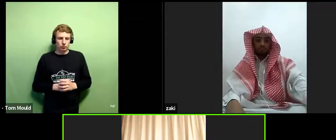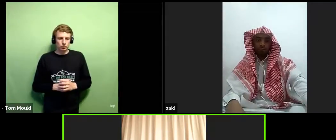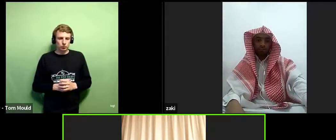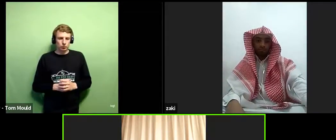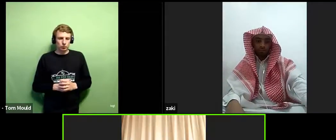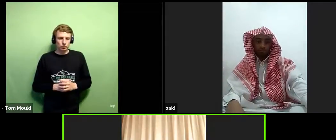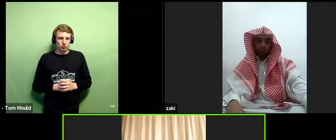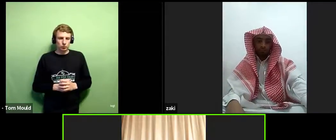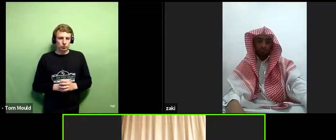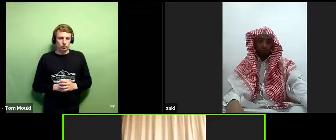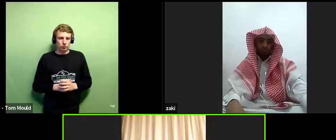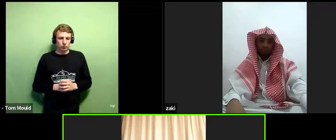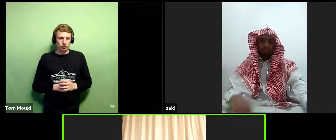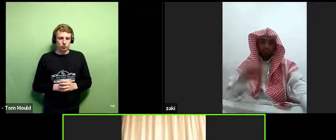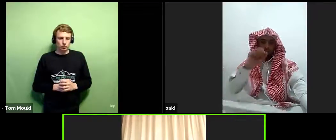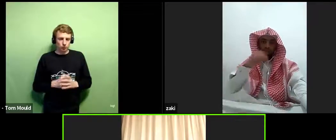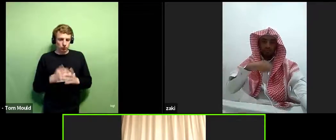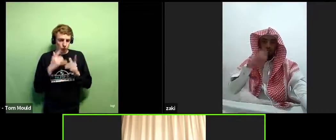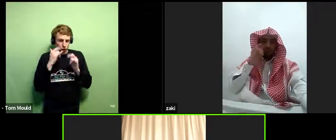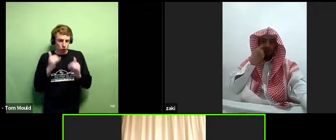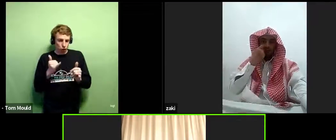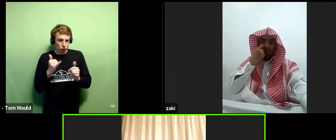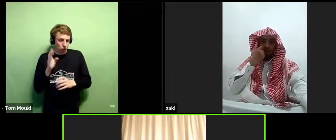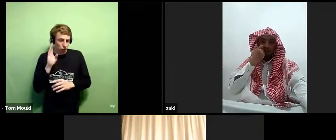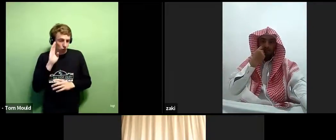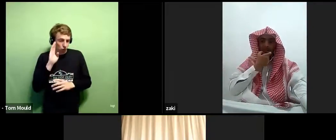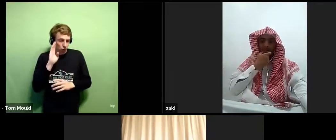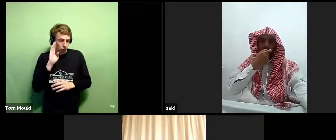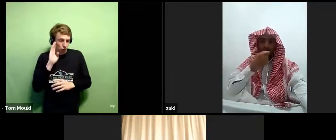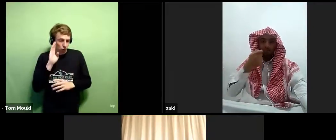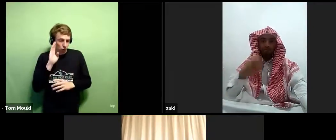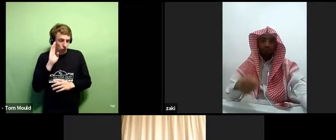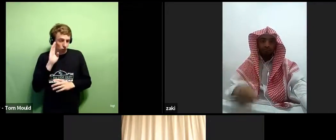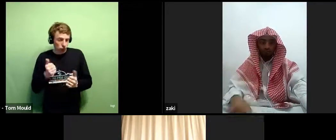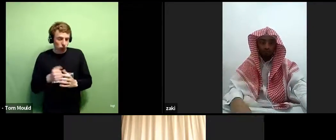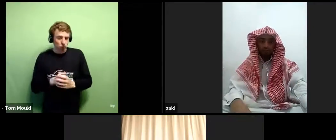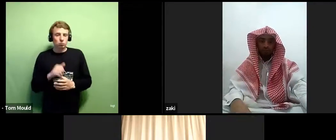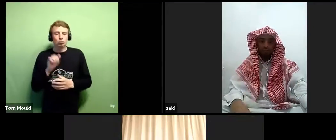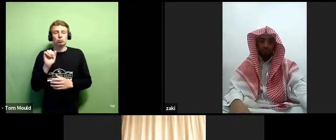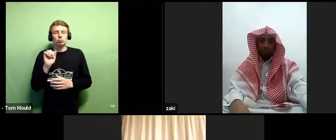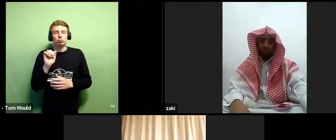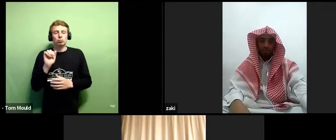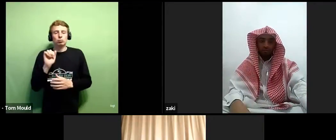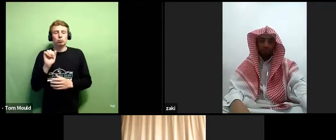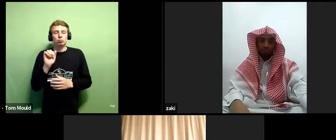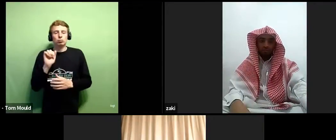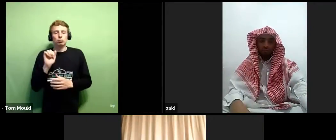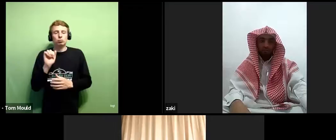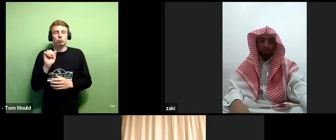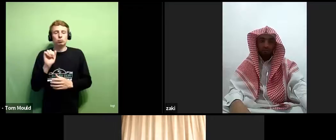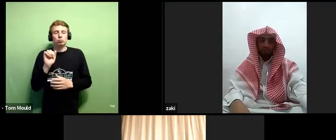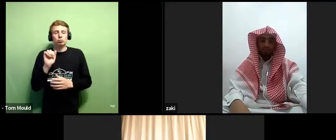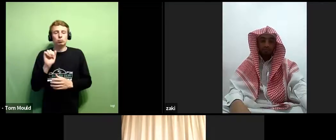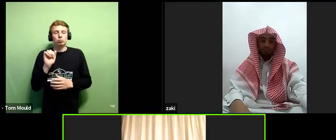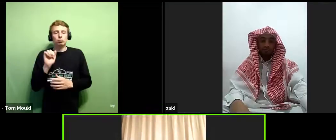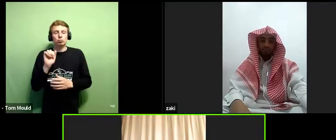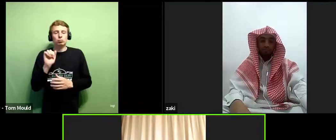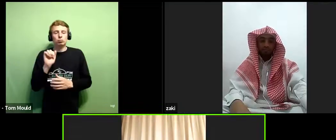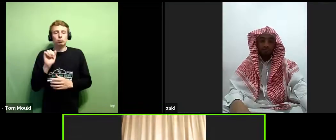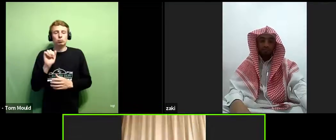You hear me? أي نعم شيخنا. طيب نعم.